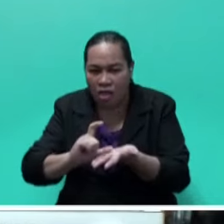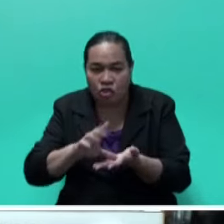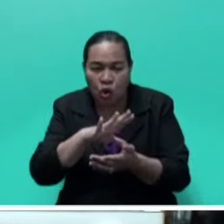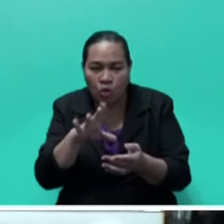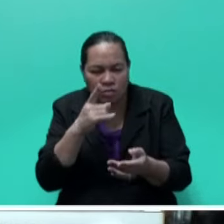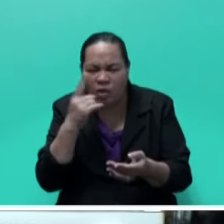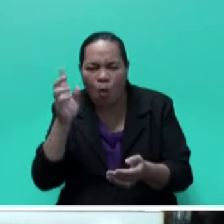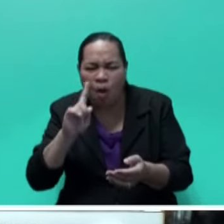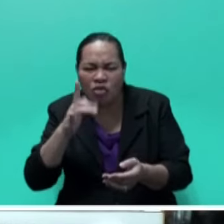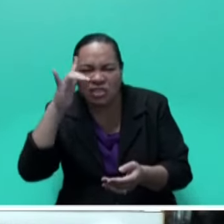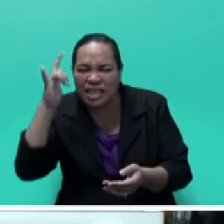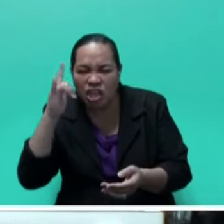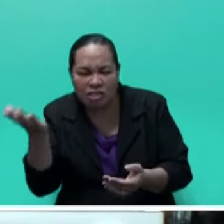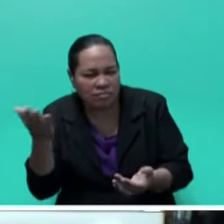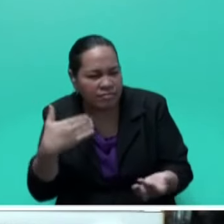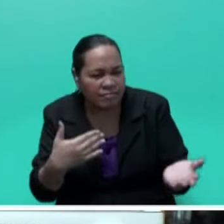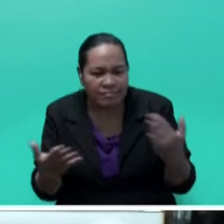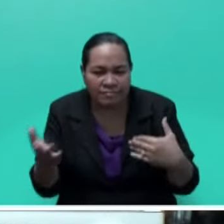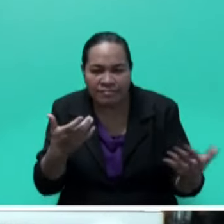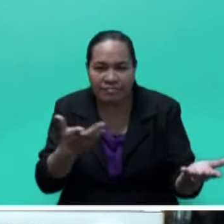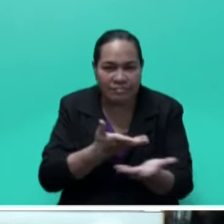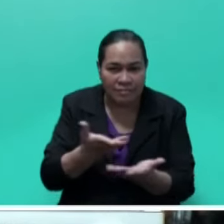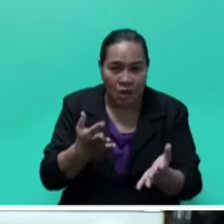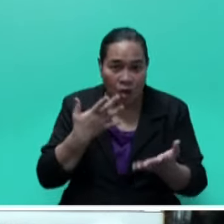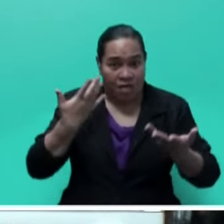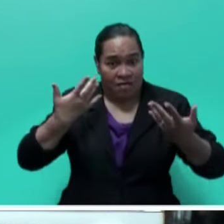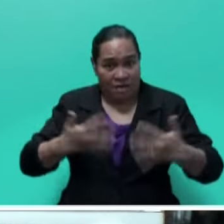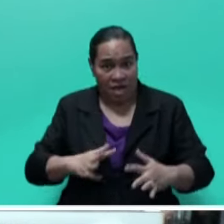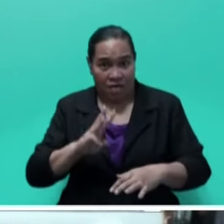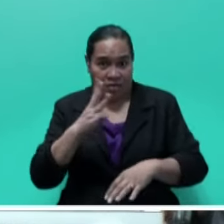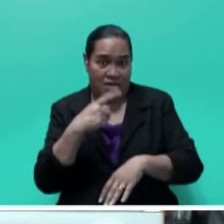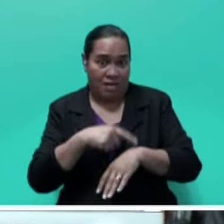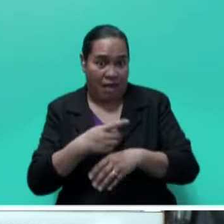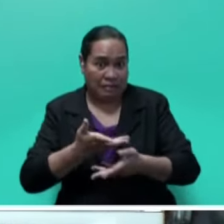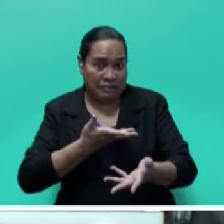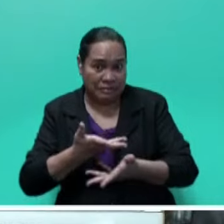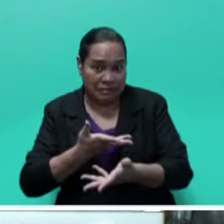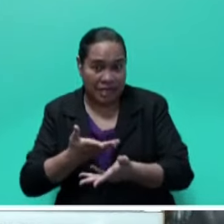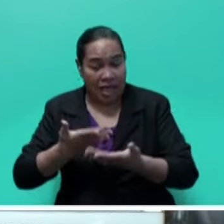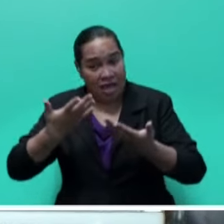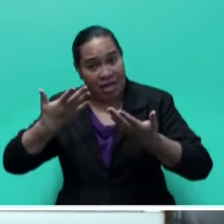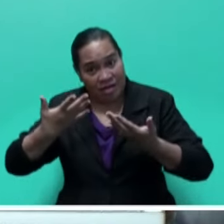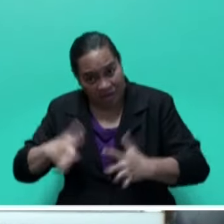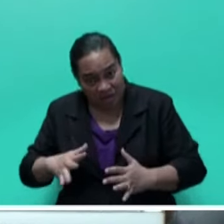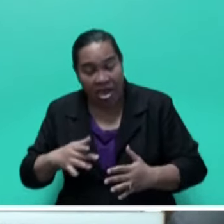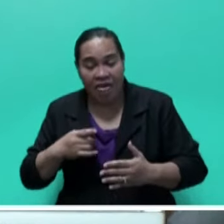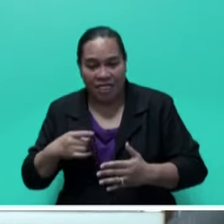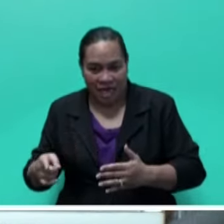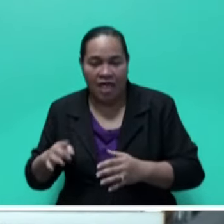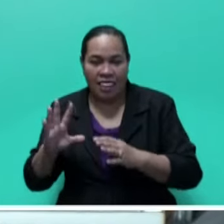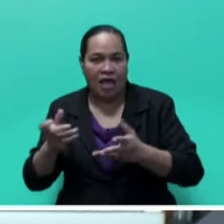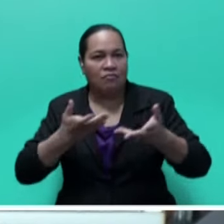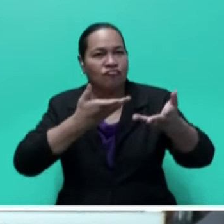rananuma. Ni sangaravi ochi na tolu na veitala noa ya angai mani lengaravi na veitala noa